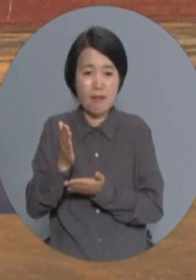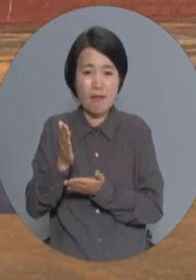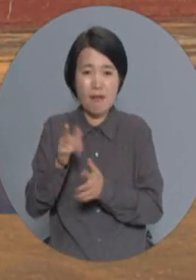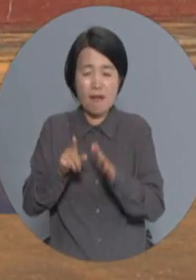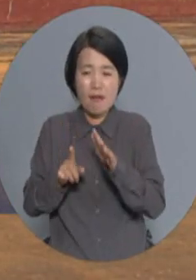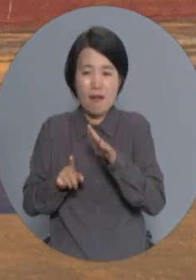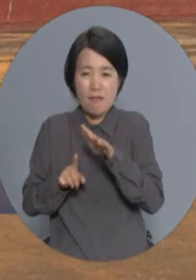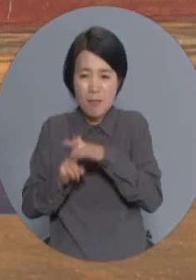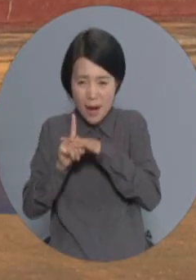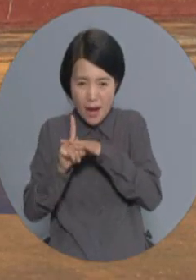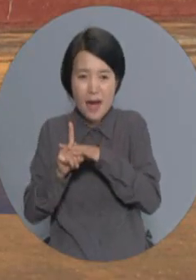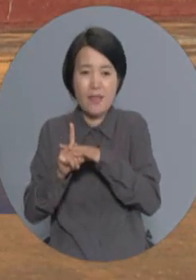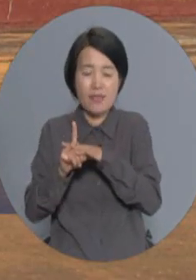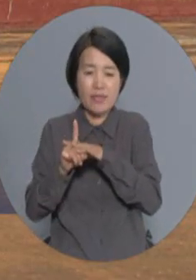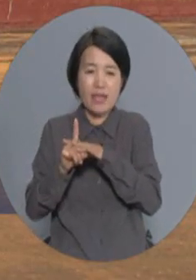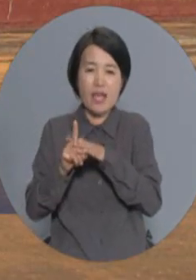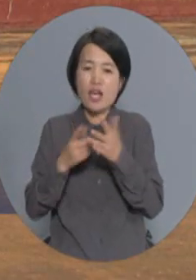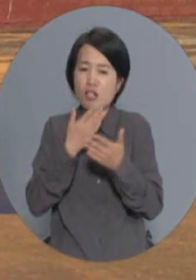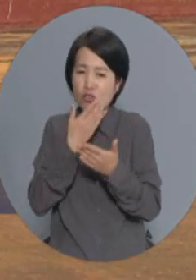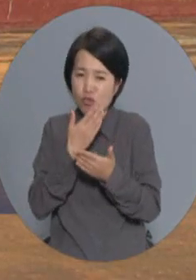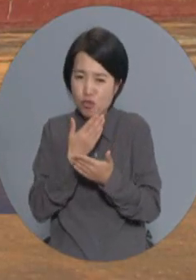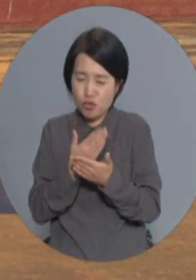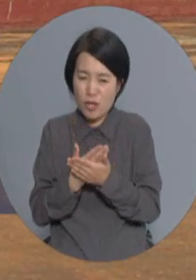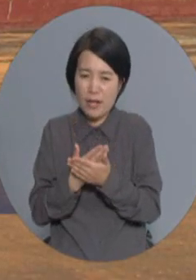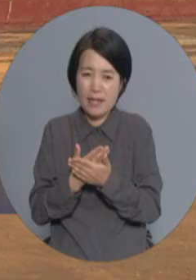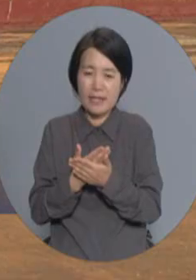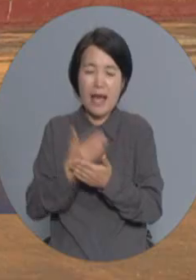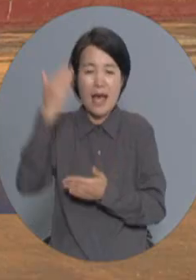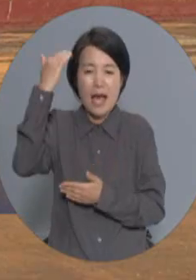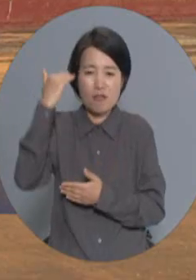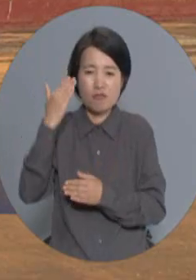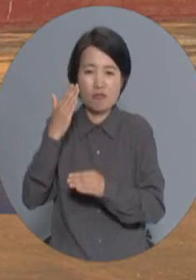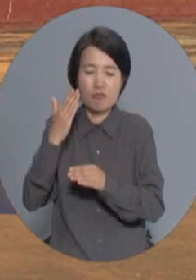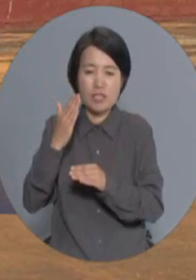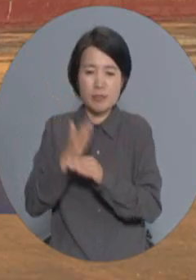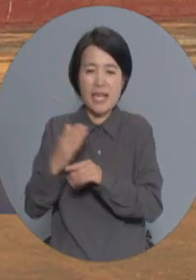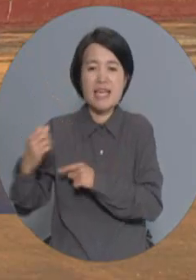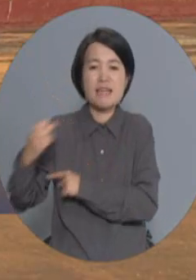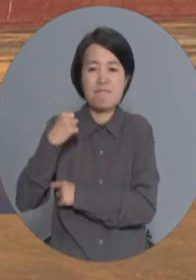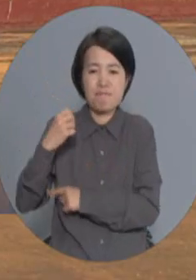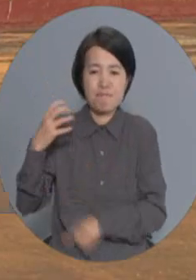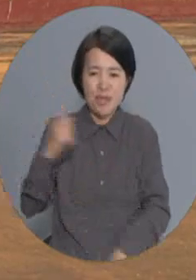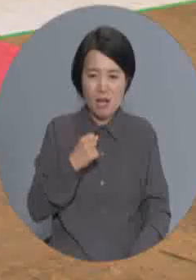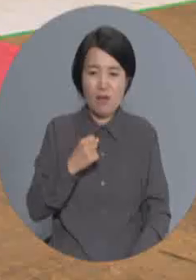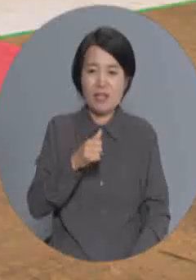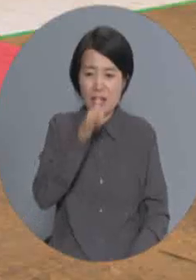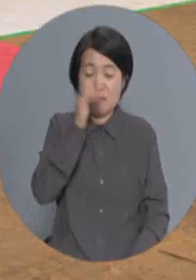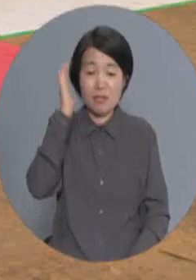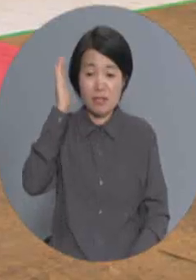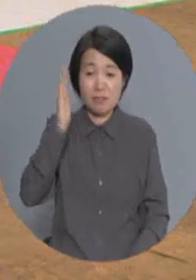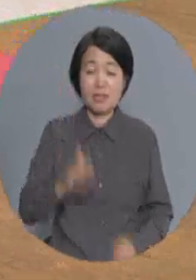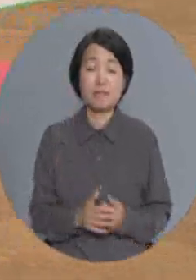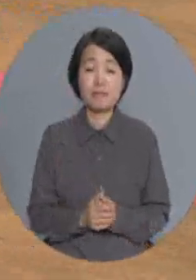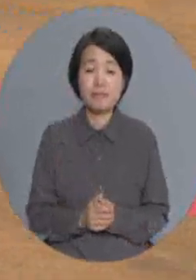하는데 굉장히 중요한 국가인 핵심인프라 말씀드릴 수